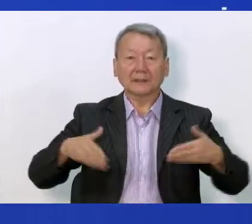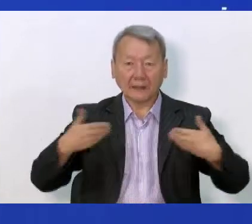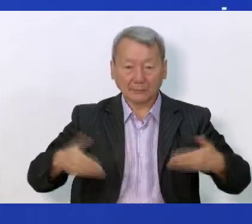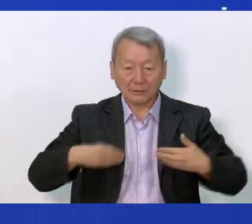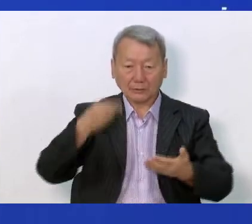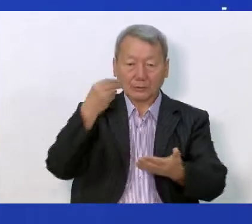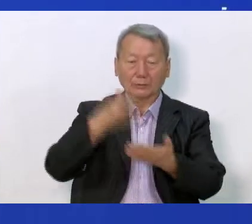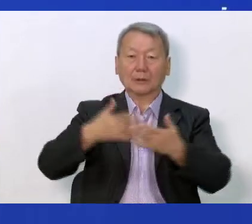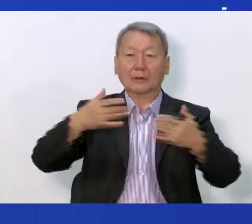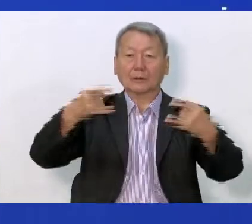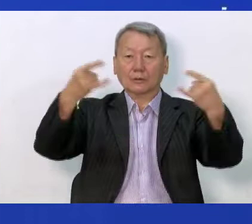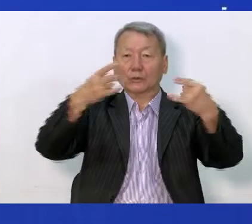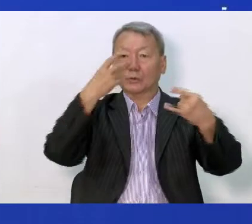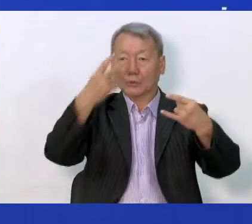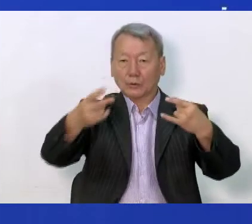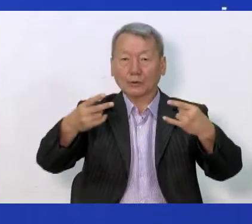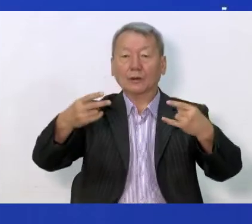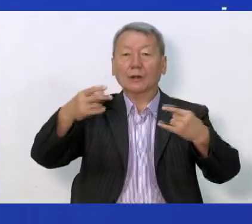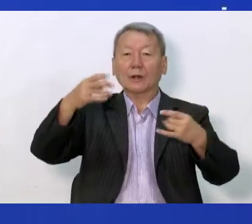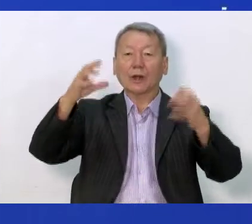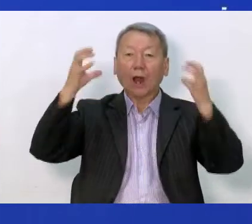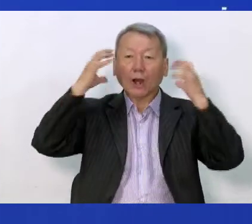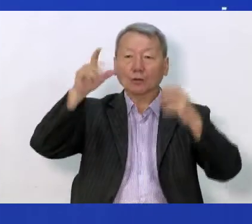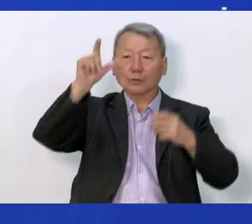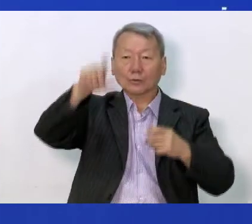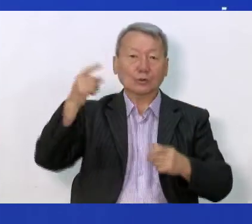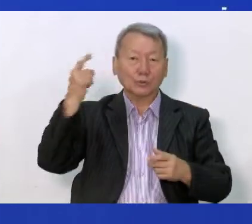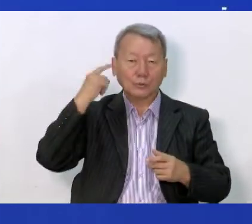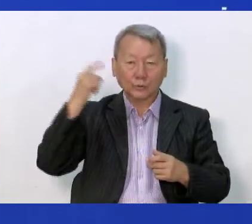Саламатсыздарбы, урматтуу телекөрүүчүлөр, радио окуучулар.